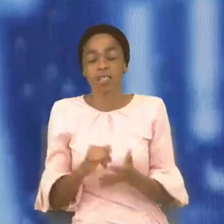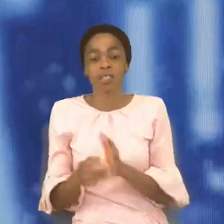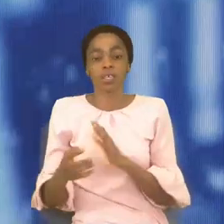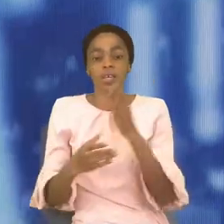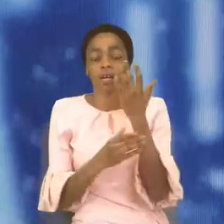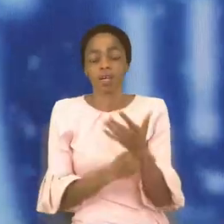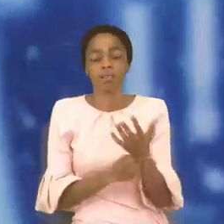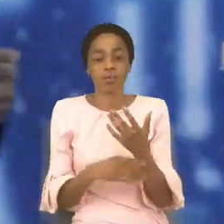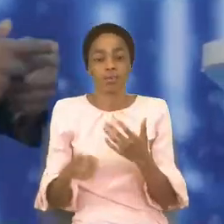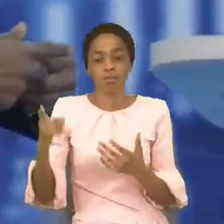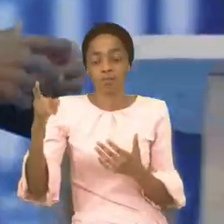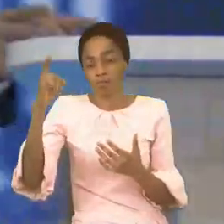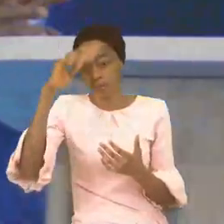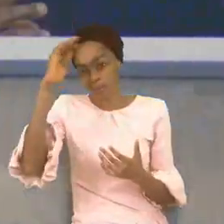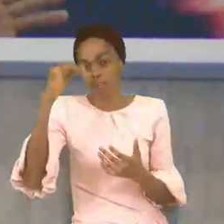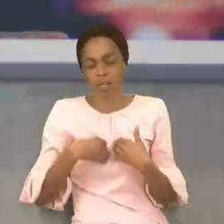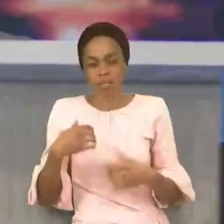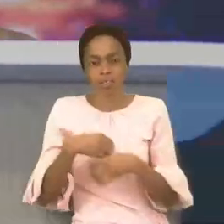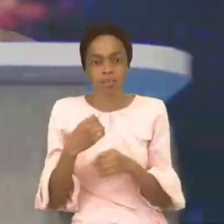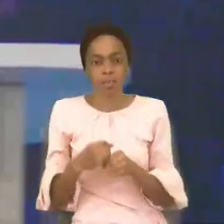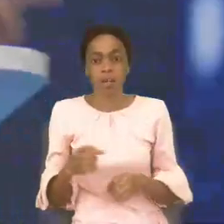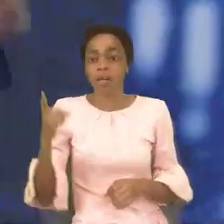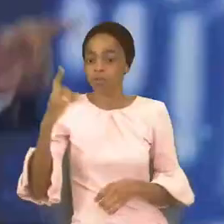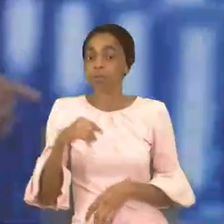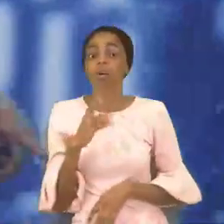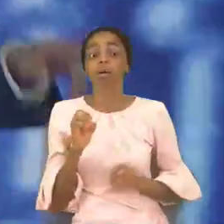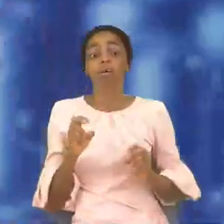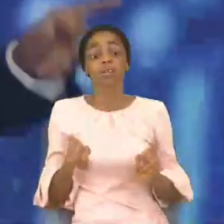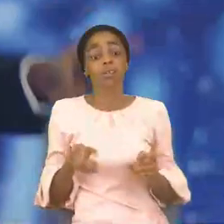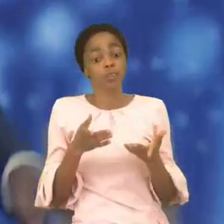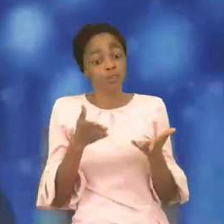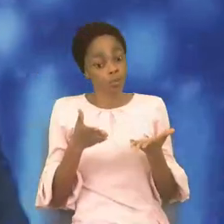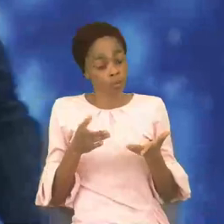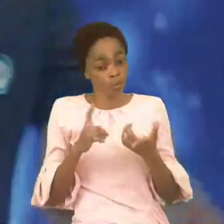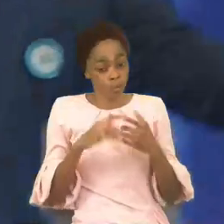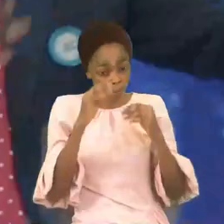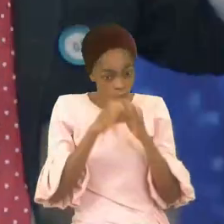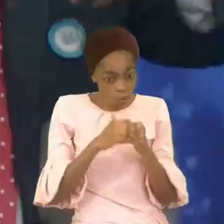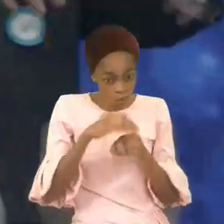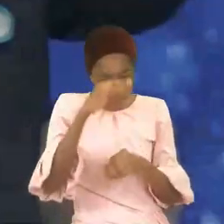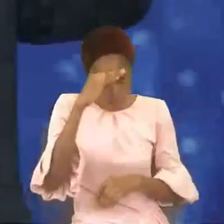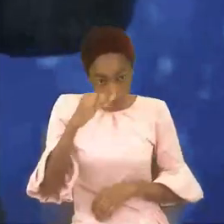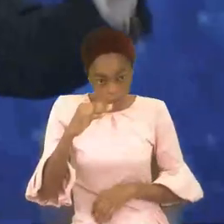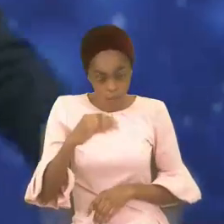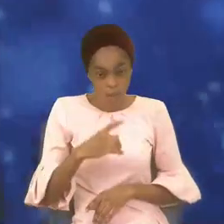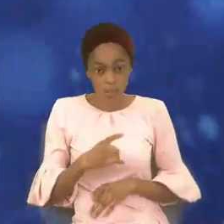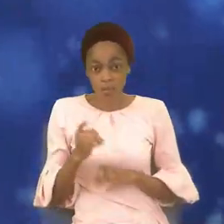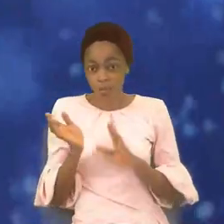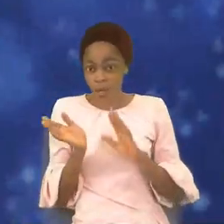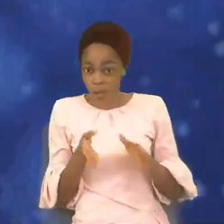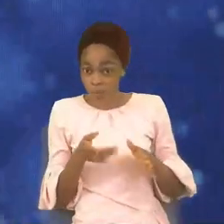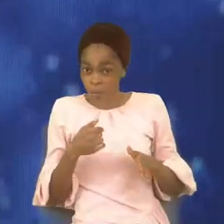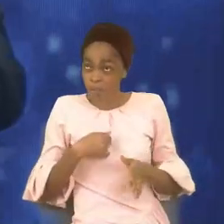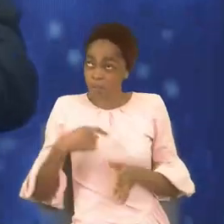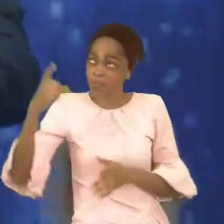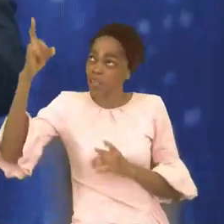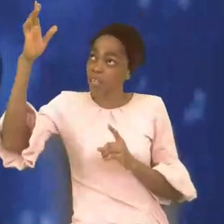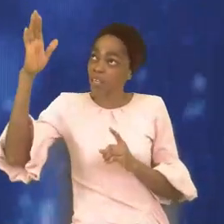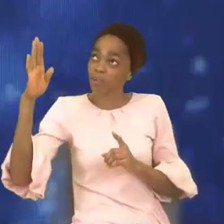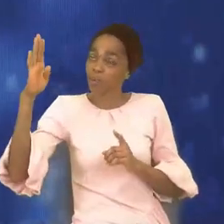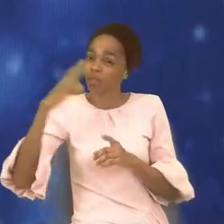a pu créer. Le Seigneur dit, d'accord, c'est ce que vous voulez adorer. Vous voulez m'abandonner et adorer la